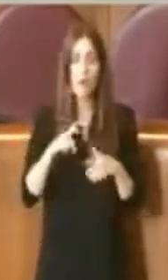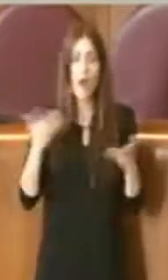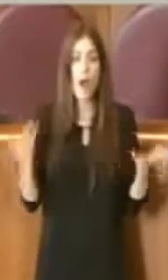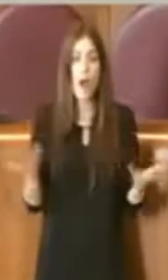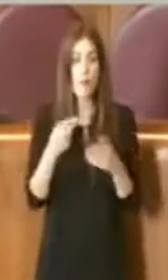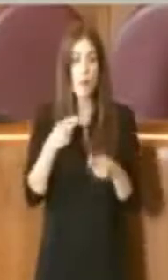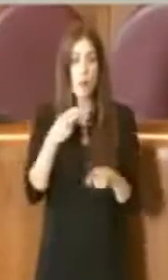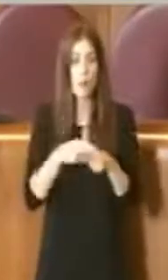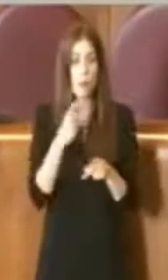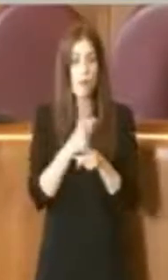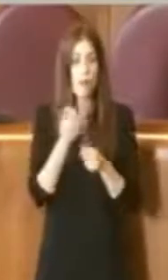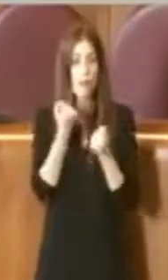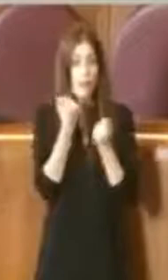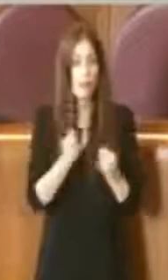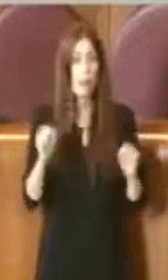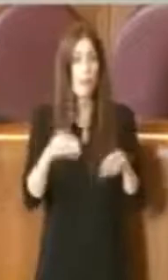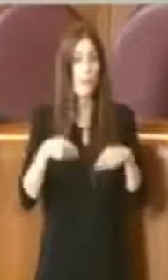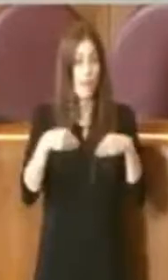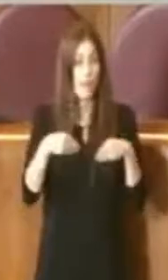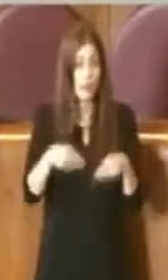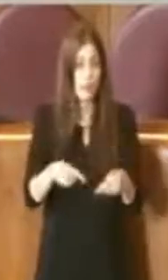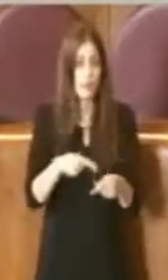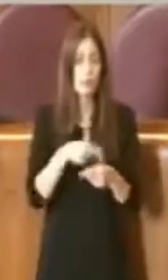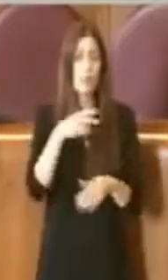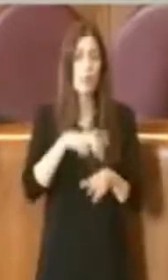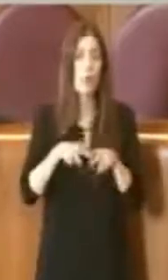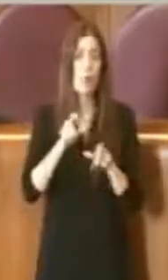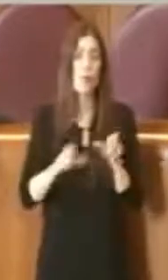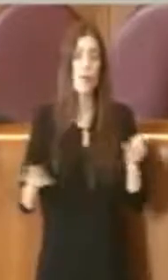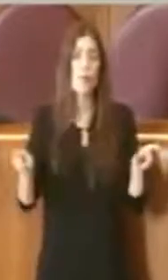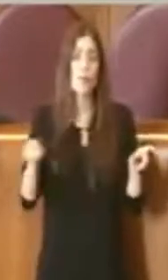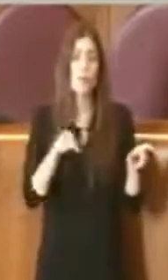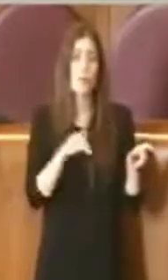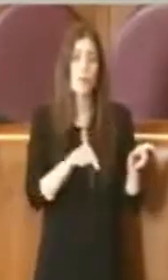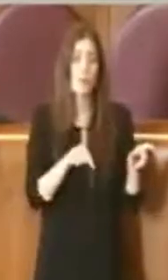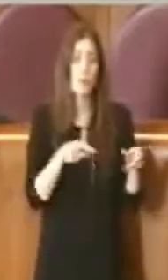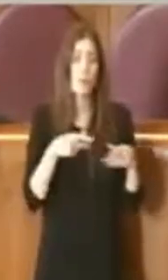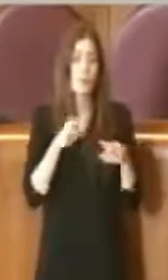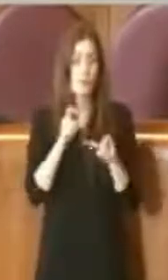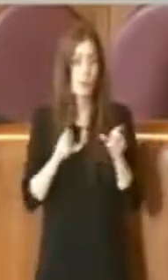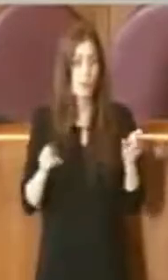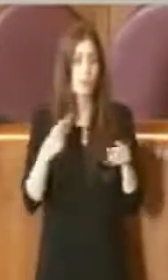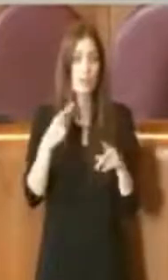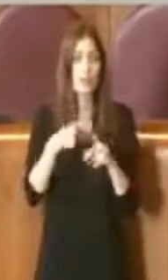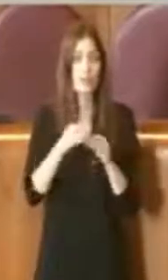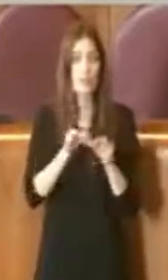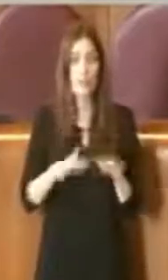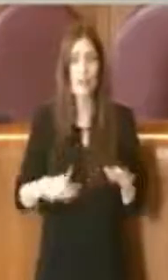democrazia e sulla partecipazione della comunità cittadina e dei territori. Grazie.